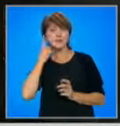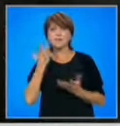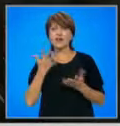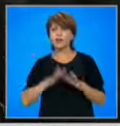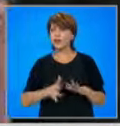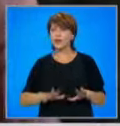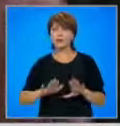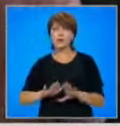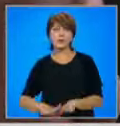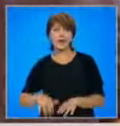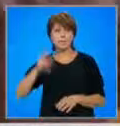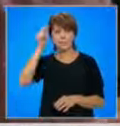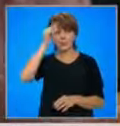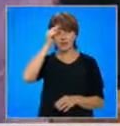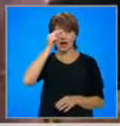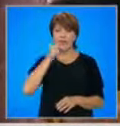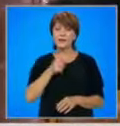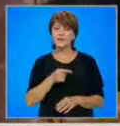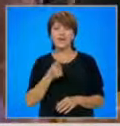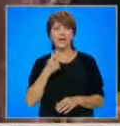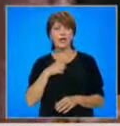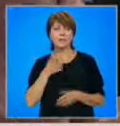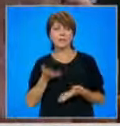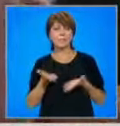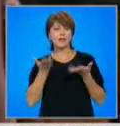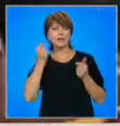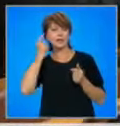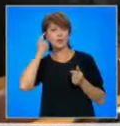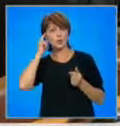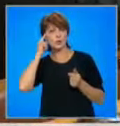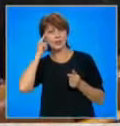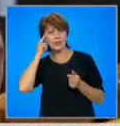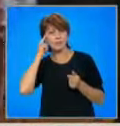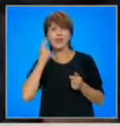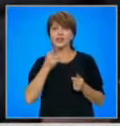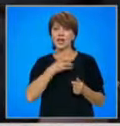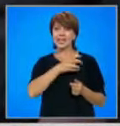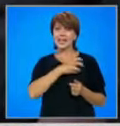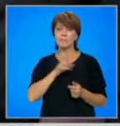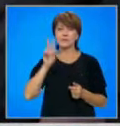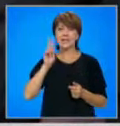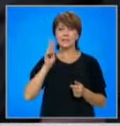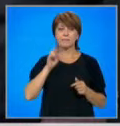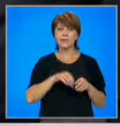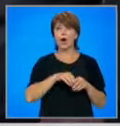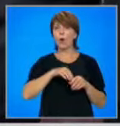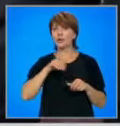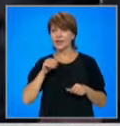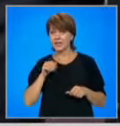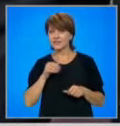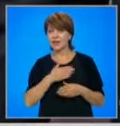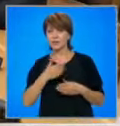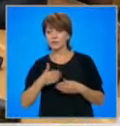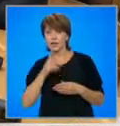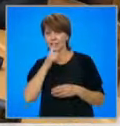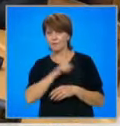Според Нинова, имало е предварителен замисъл третия мандат да не се реализира, а ГЕРБ и ДПС са дръпнали Има такъв народ в последния момент, след като е станало ясно, че